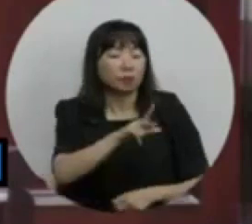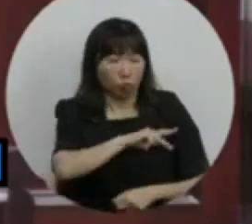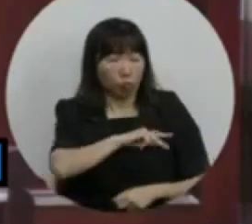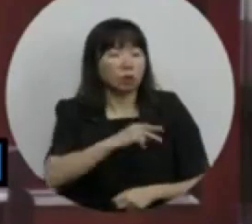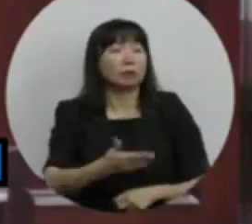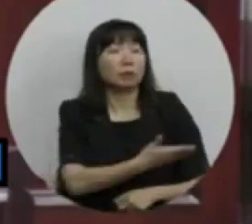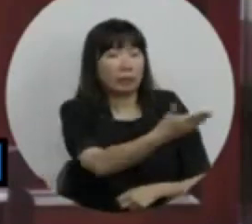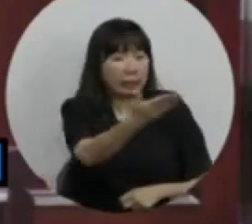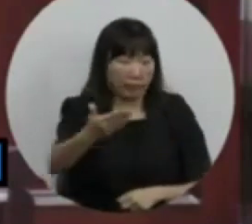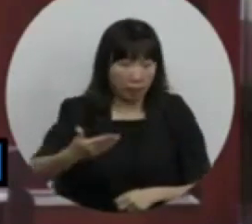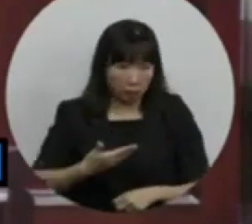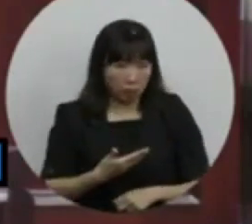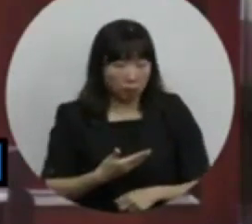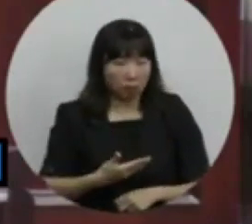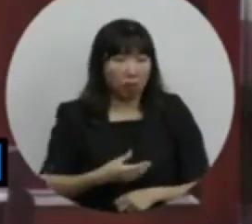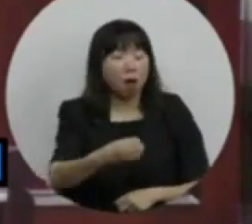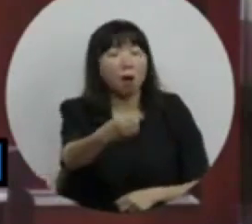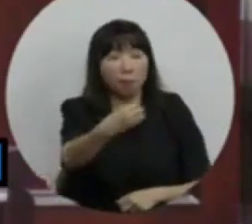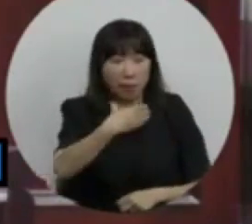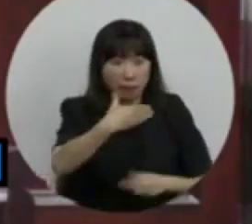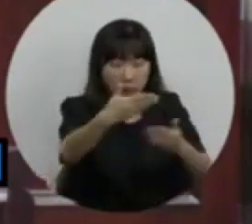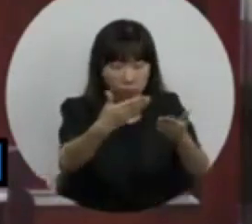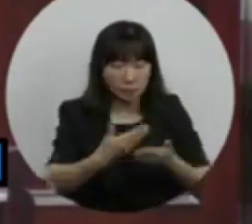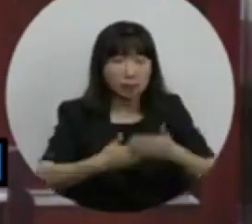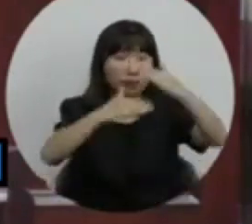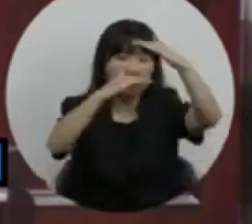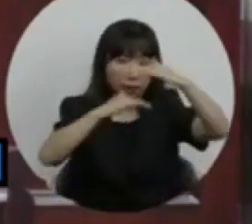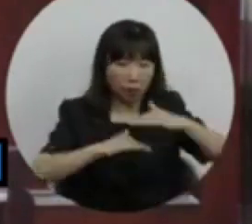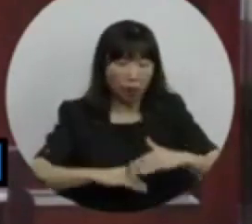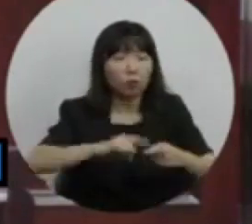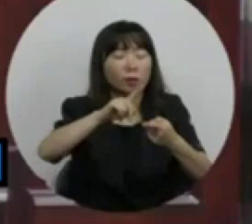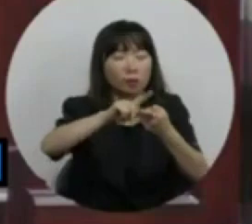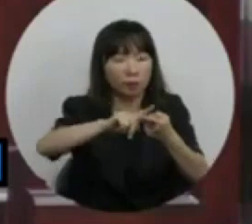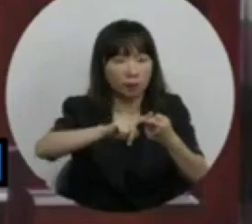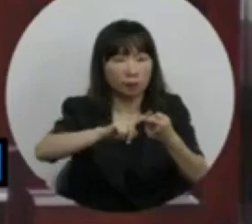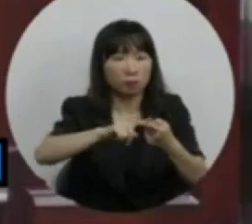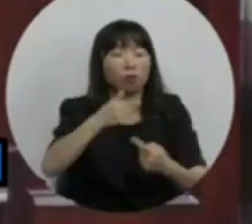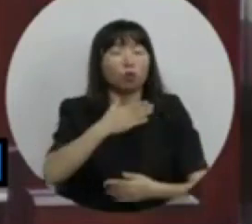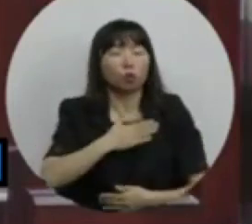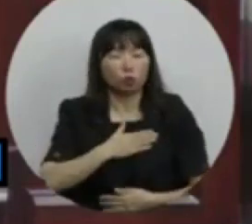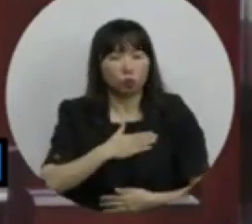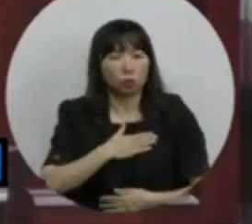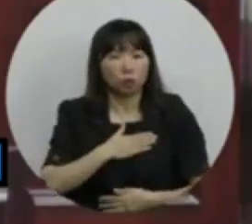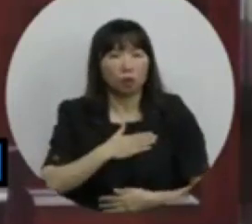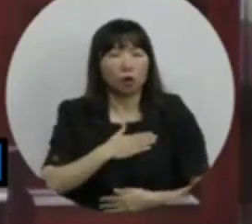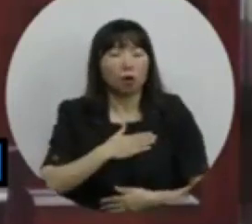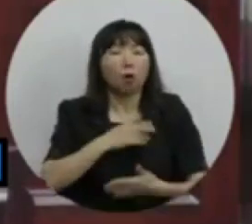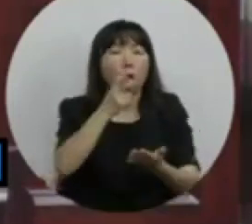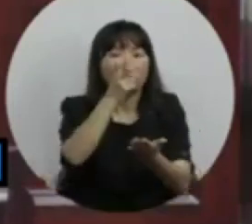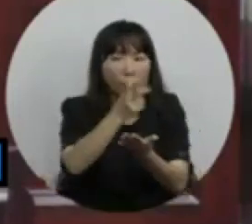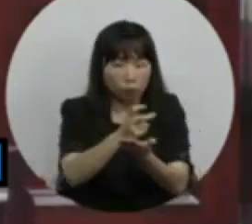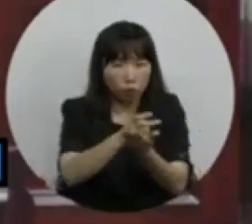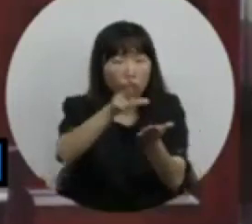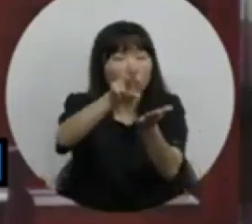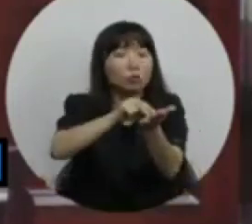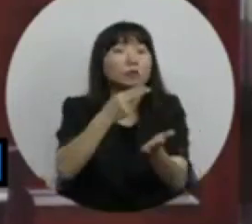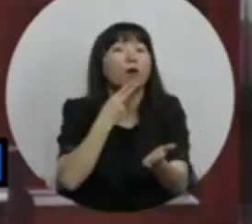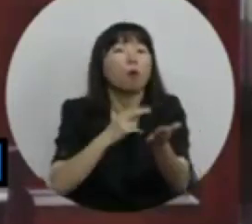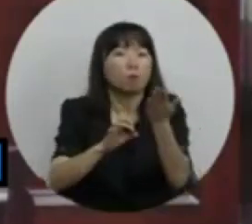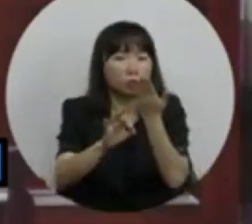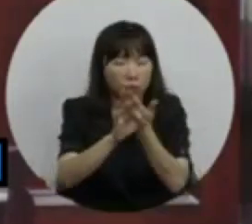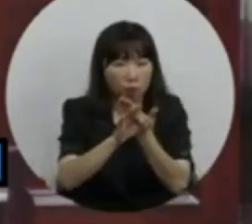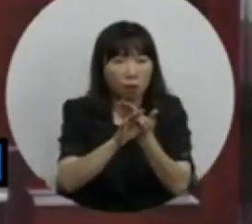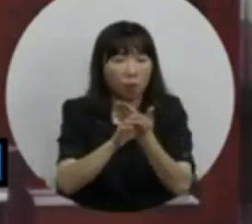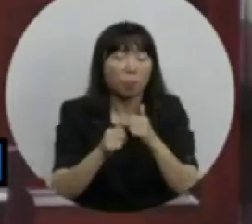의원님들께서 지적하시는 사항 이런 문제는 저희가 법적으로다가 문제가 없으면 따를